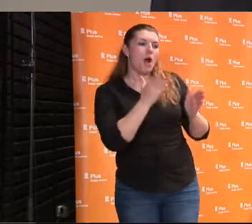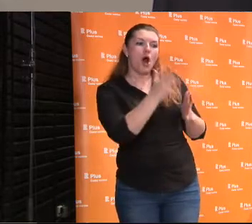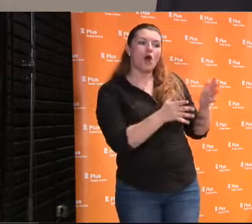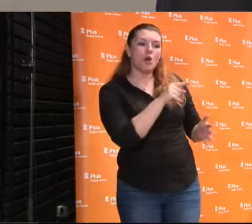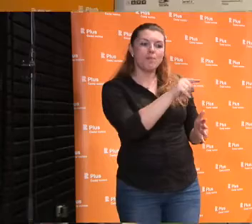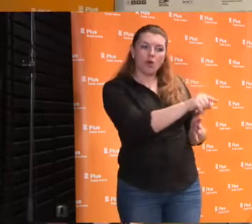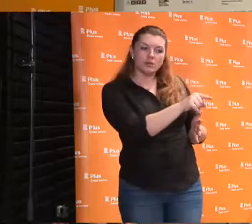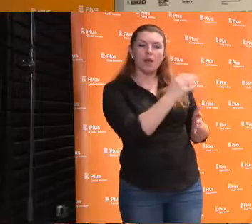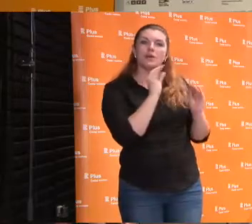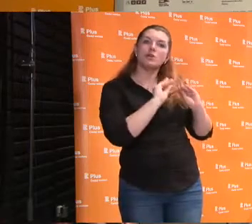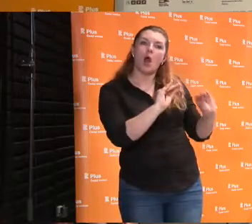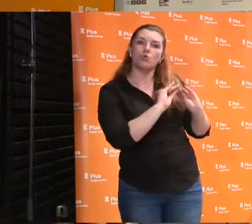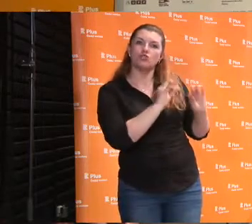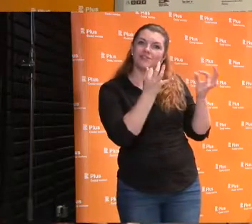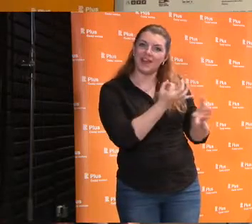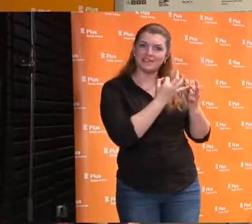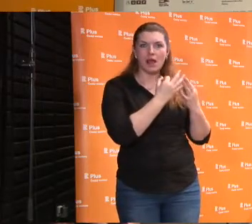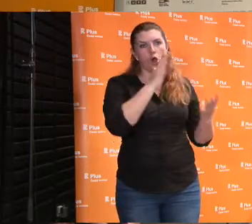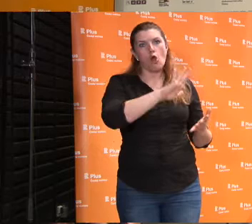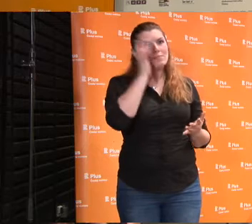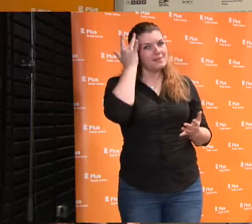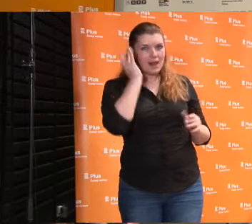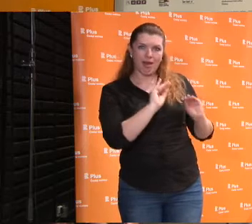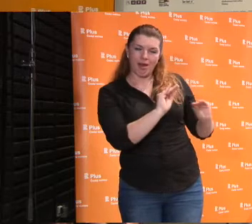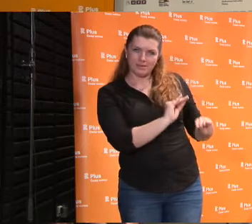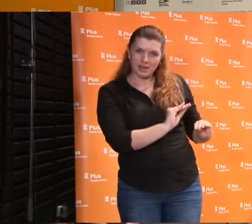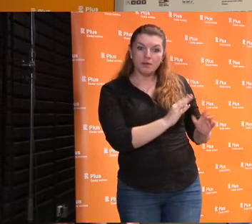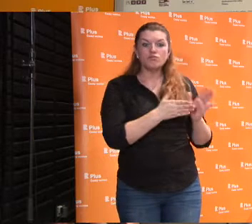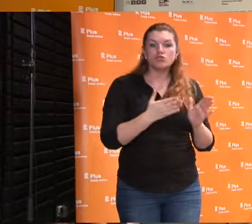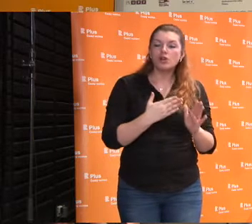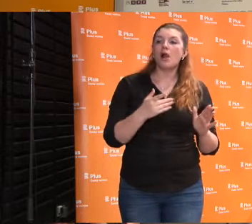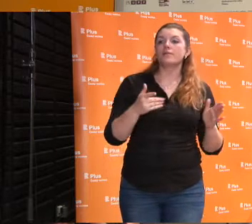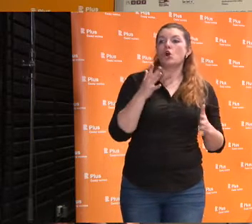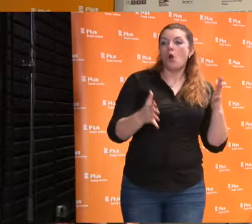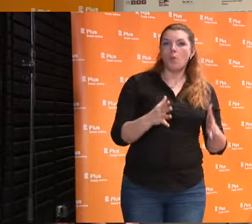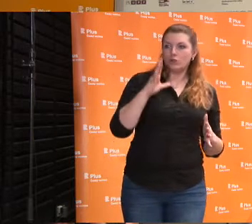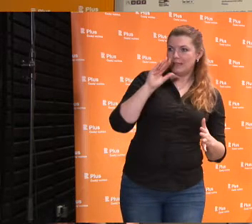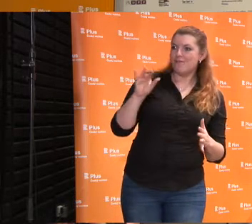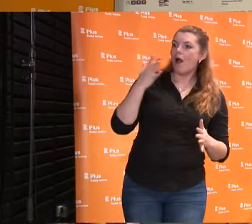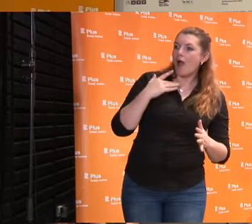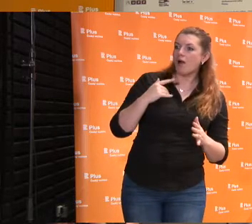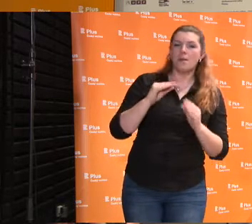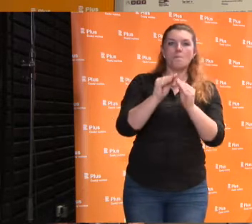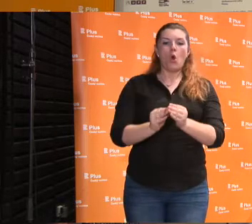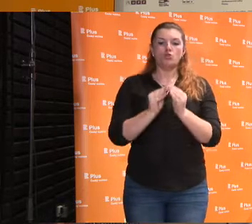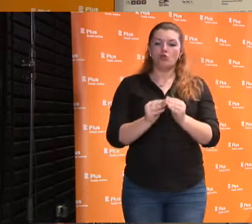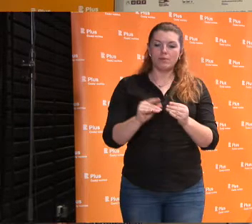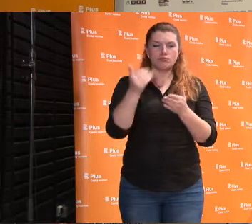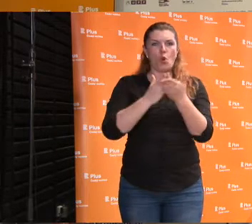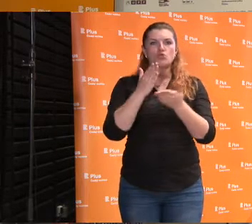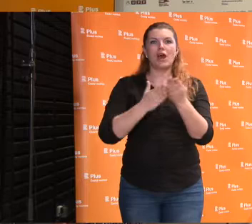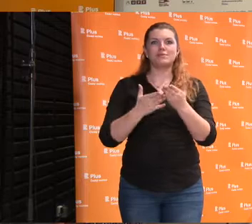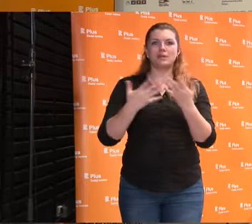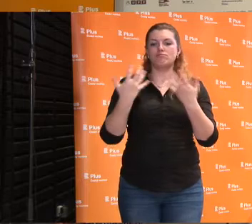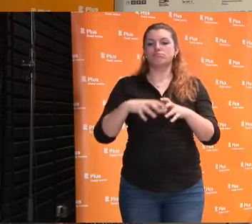a z těch vypozorovaných videosekvencí se sami ti roboti mohou dneska učit, jak montovat stejnou součástku